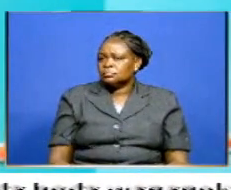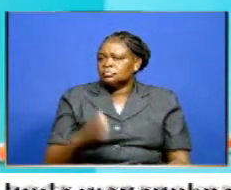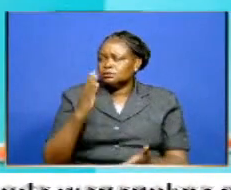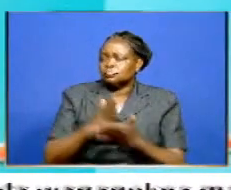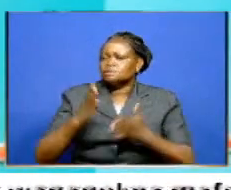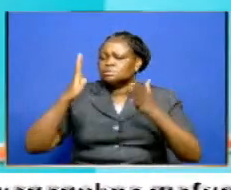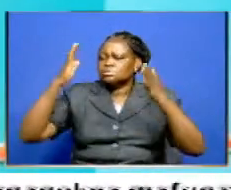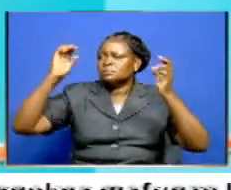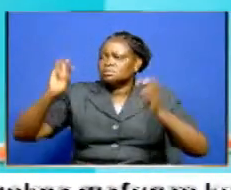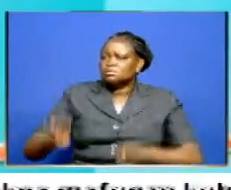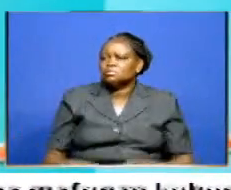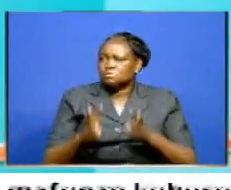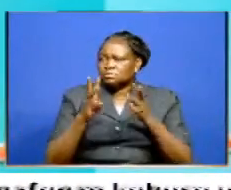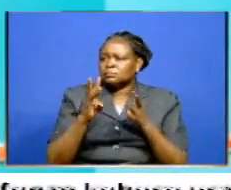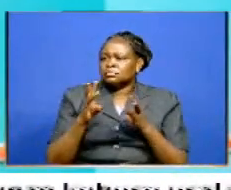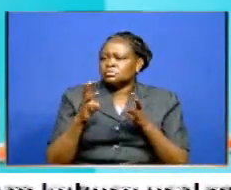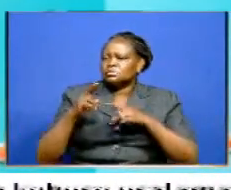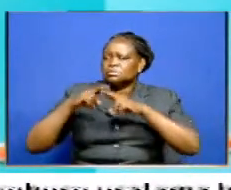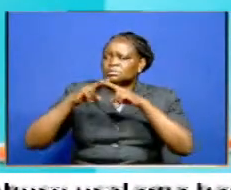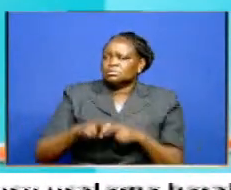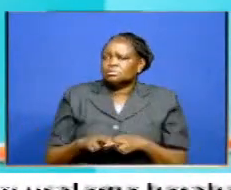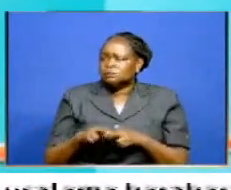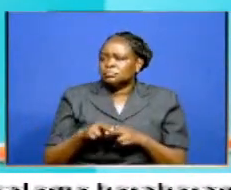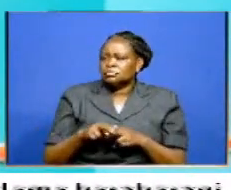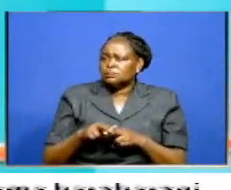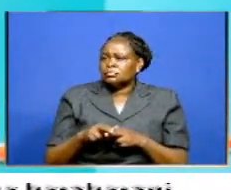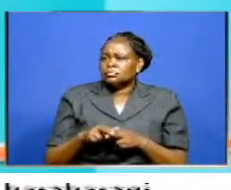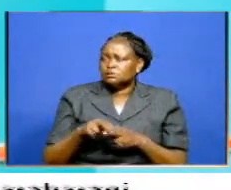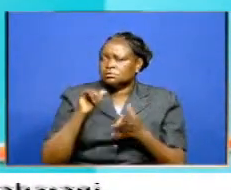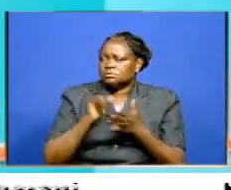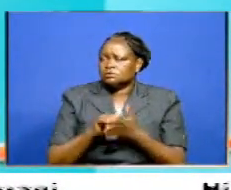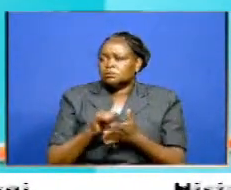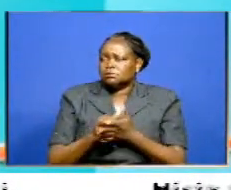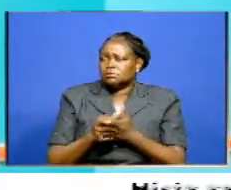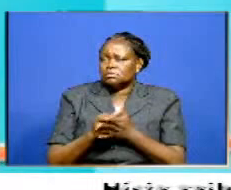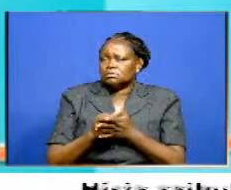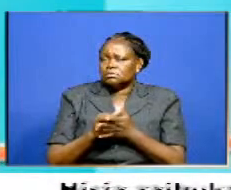zaidi inategemea uongozi wa